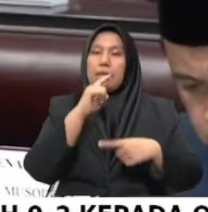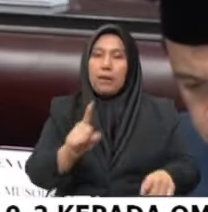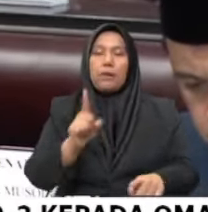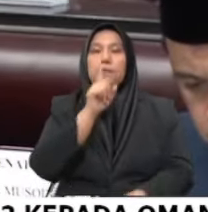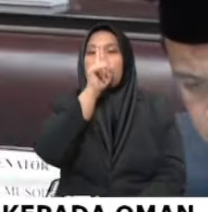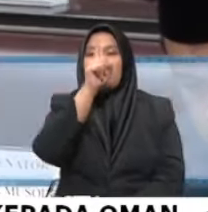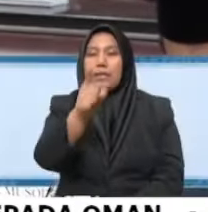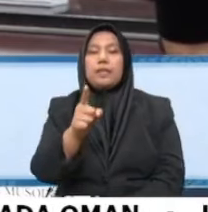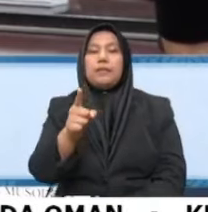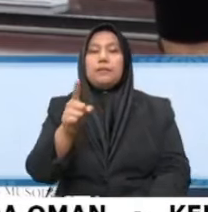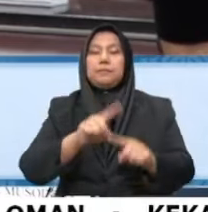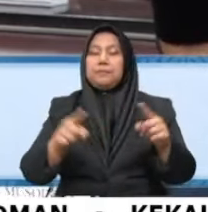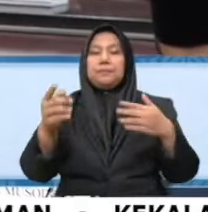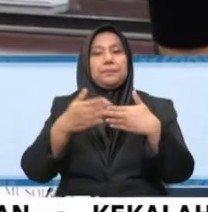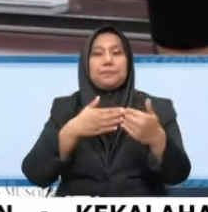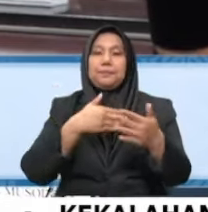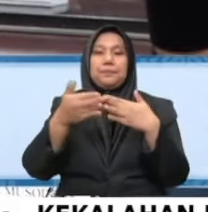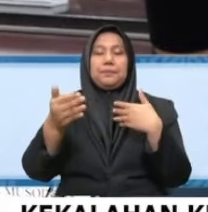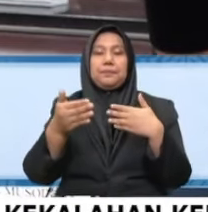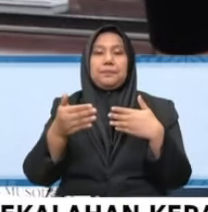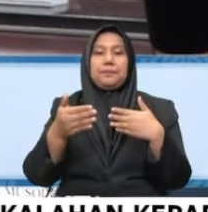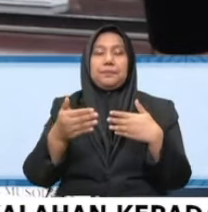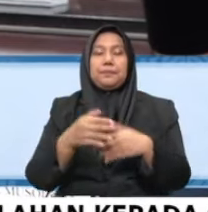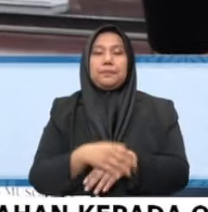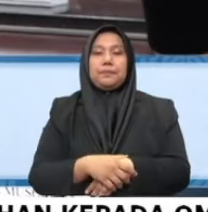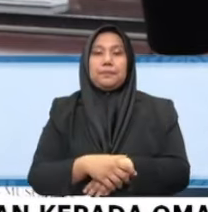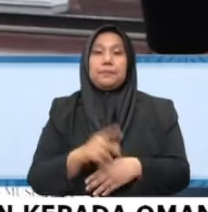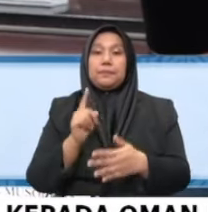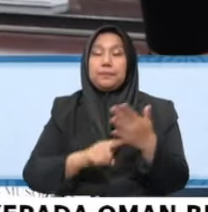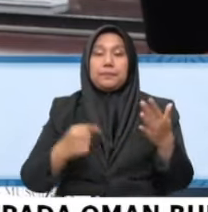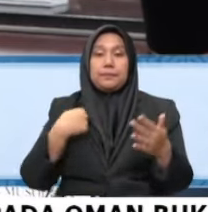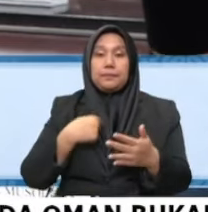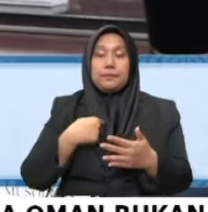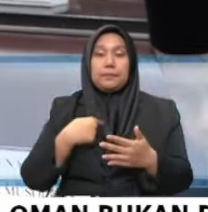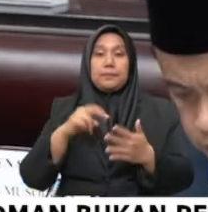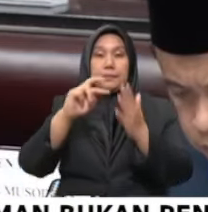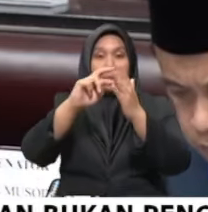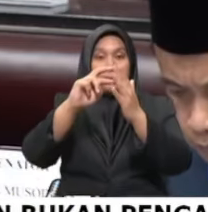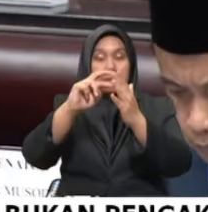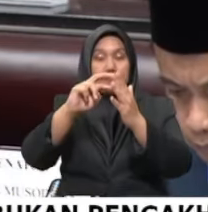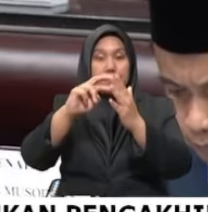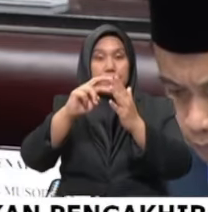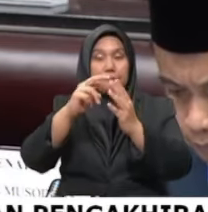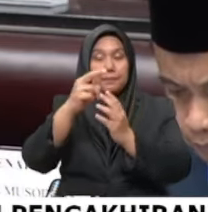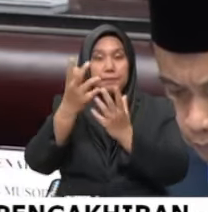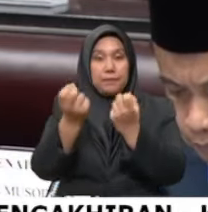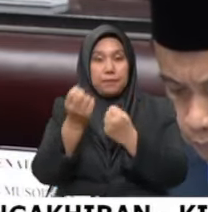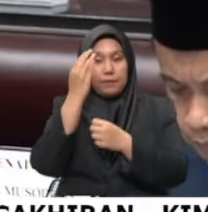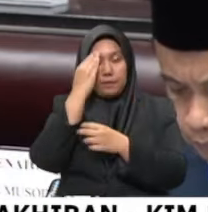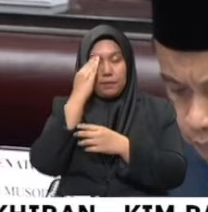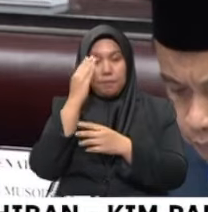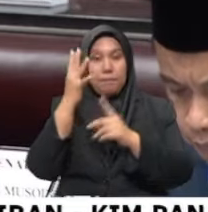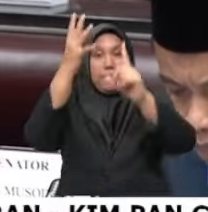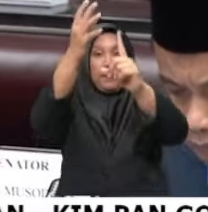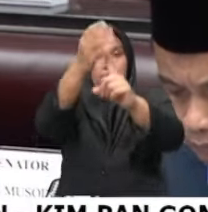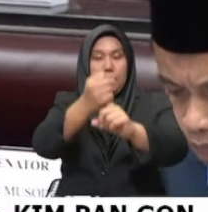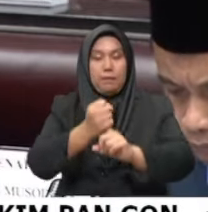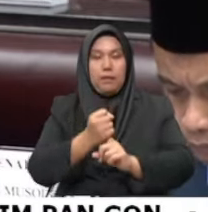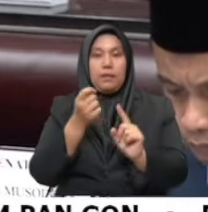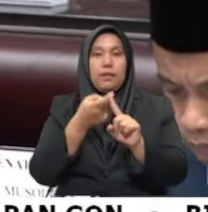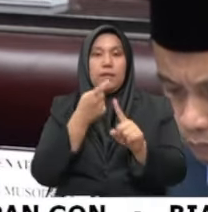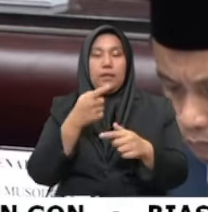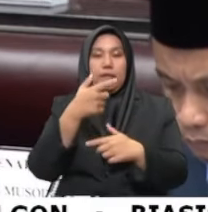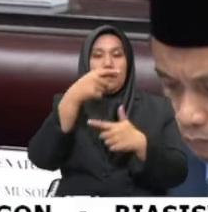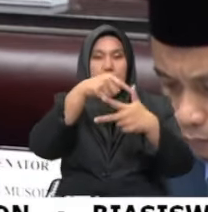apalah. Sebab saya kira apa yang kita masukkan di sini ialah pencapaian dari tiga